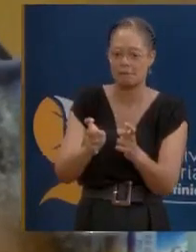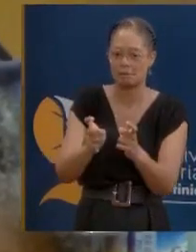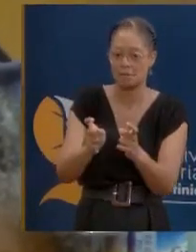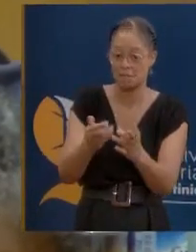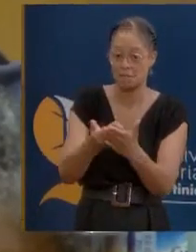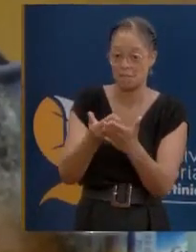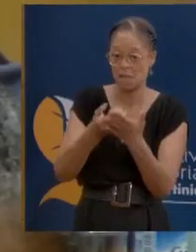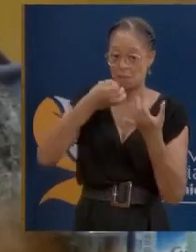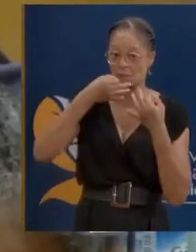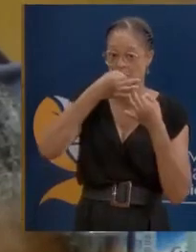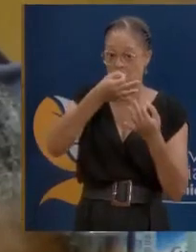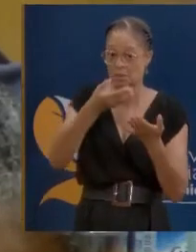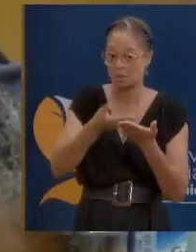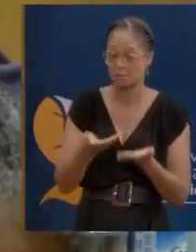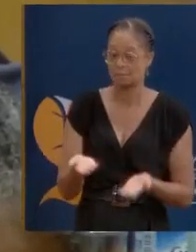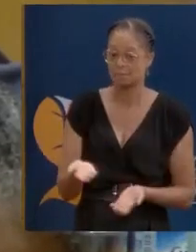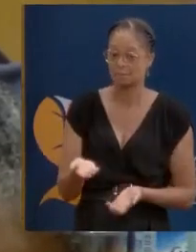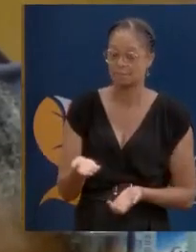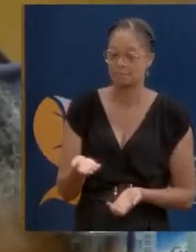raconté.